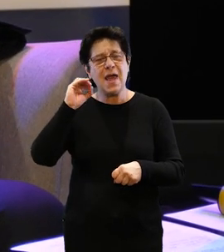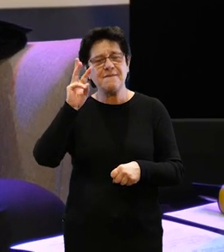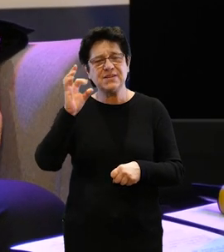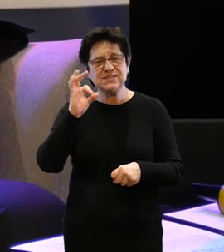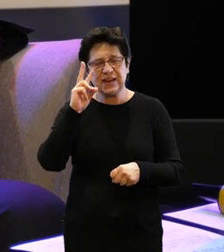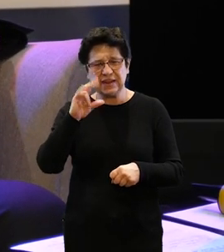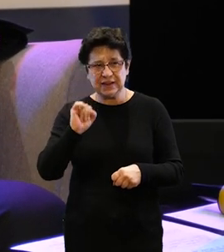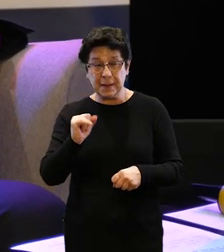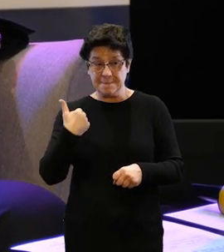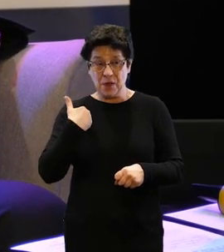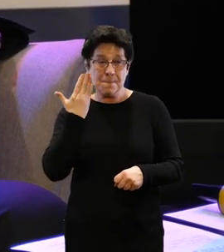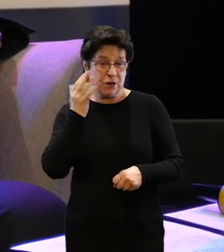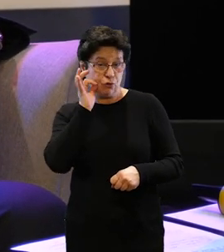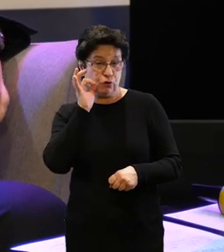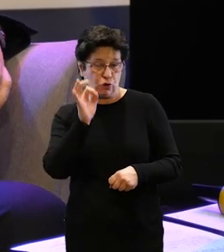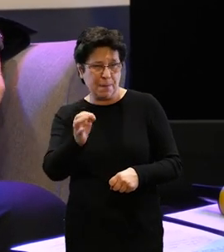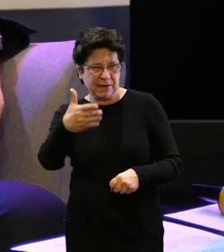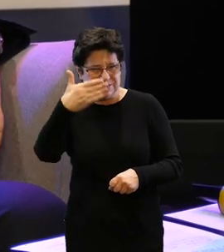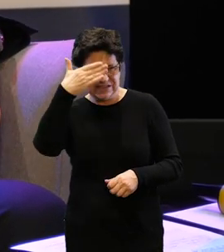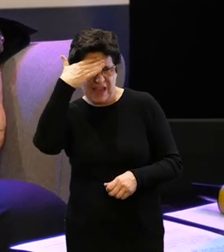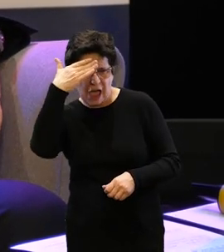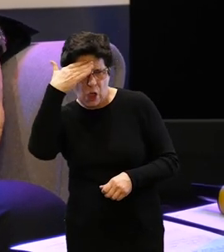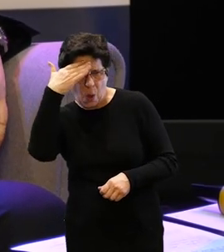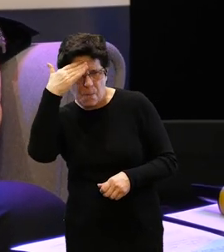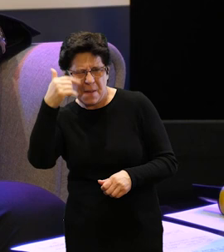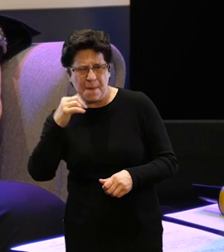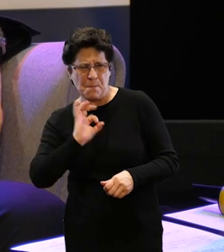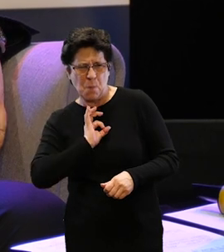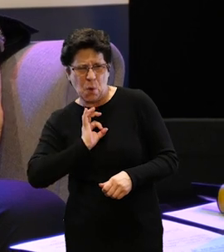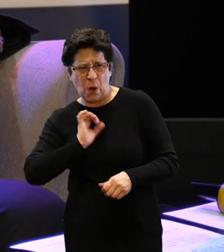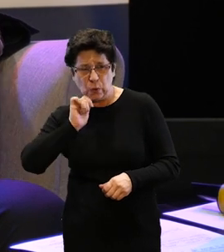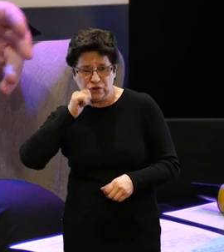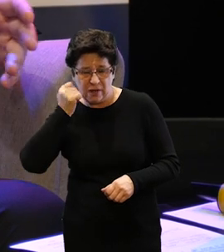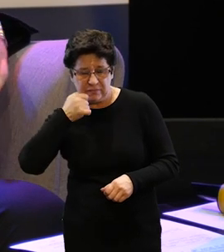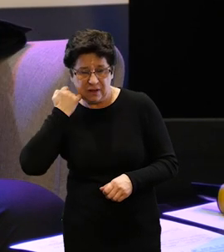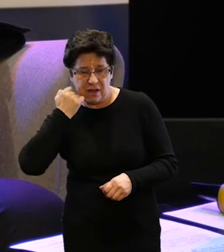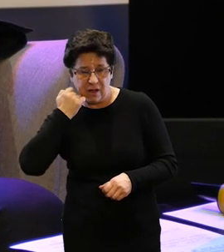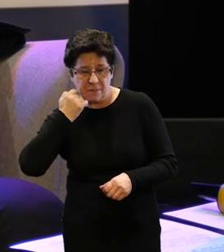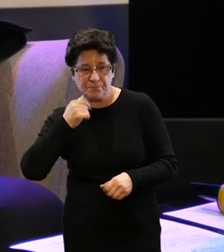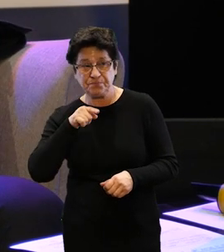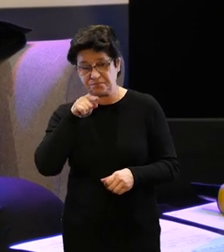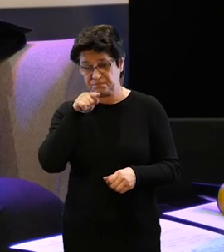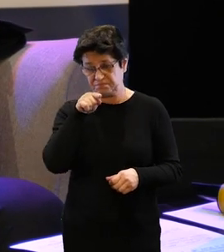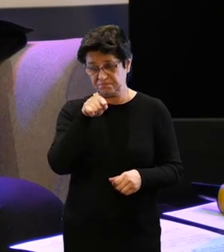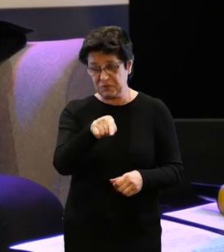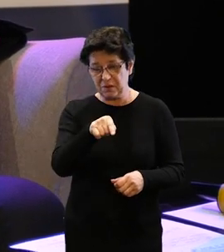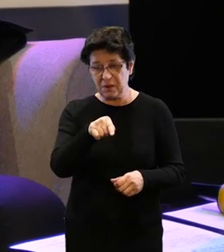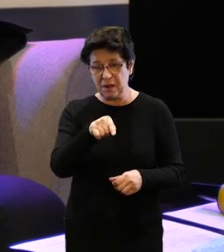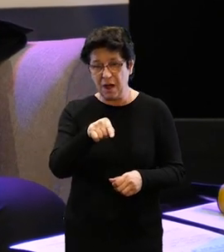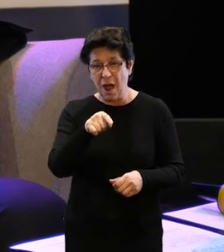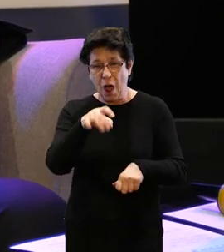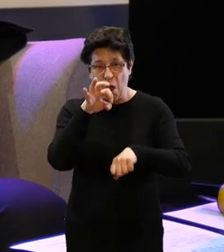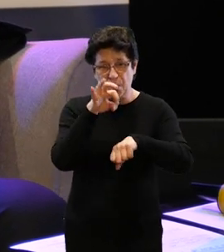który również był bardzo dobrym znajomym mojego dziadka myślę że też to się wiązało z tym że